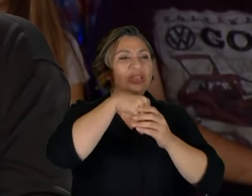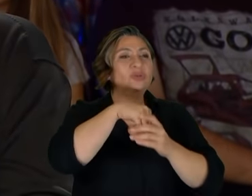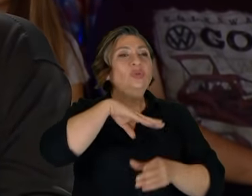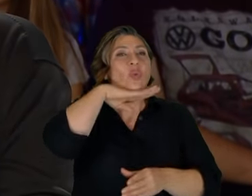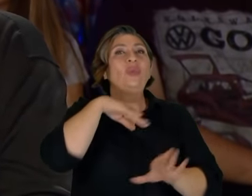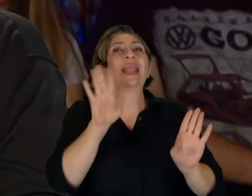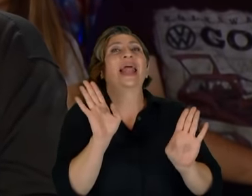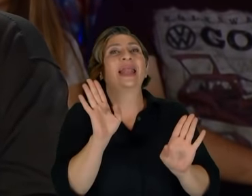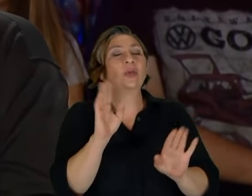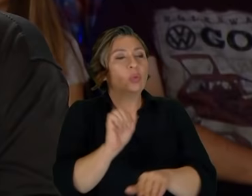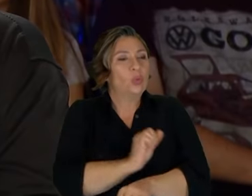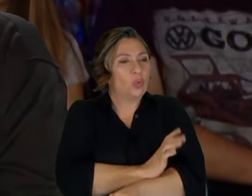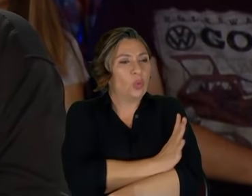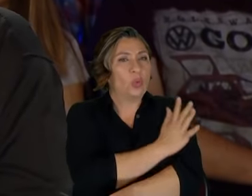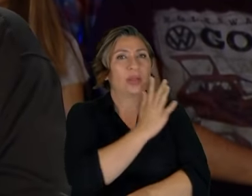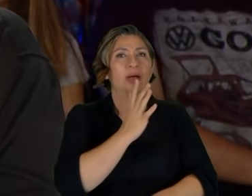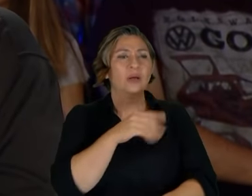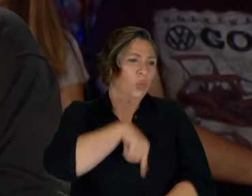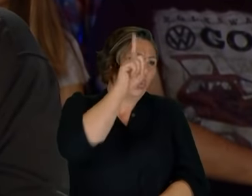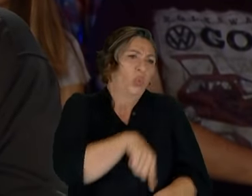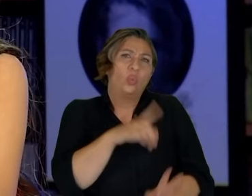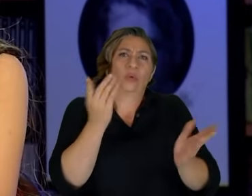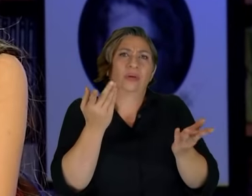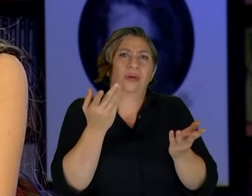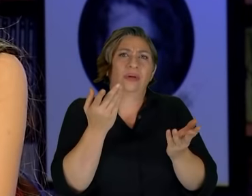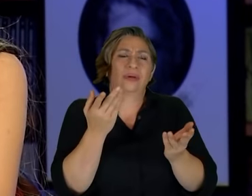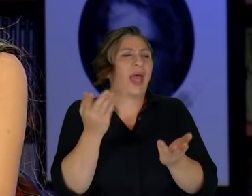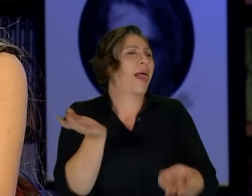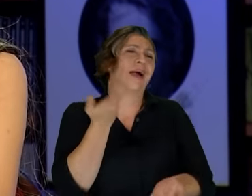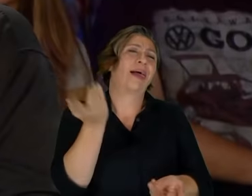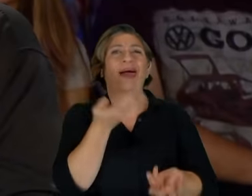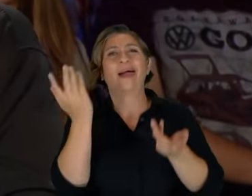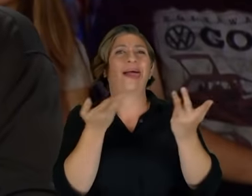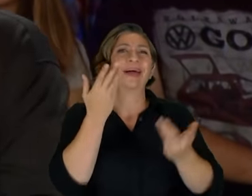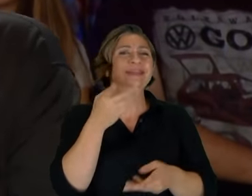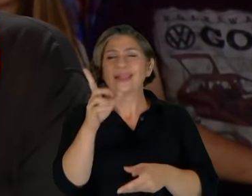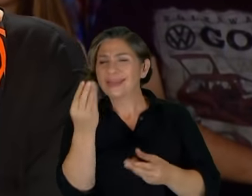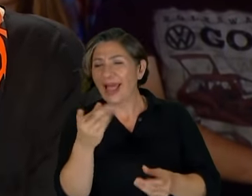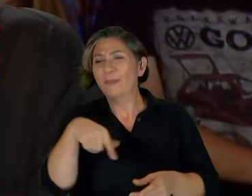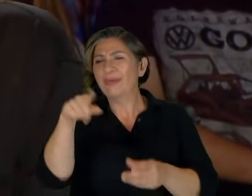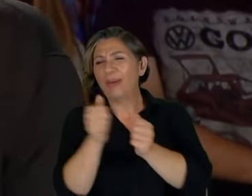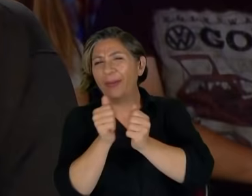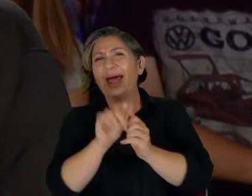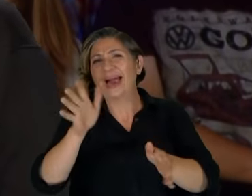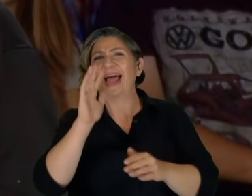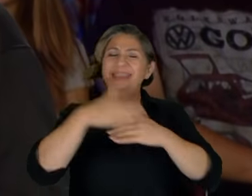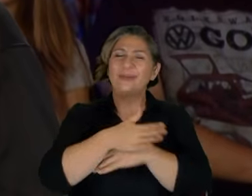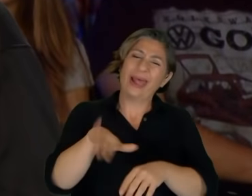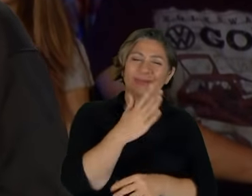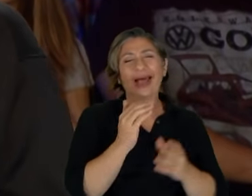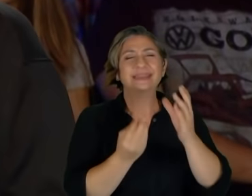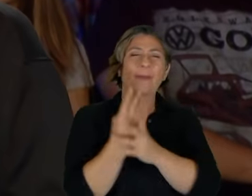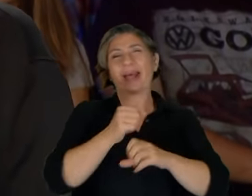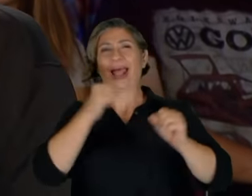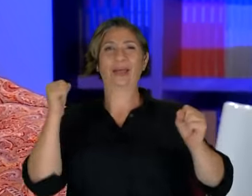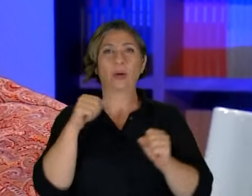değil duyguların. Günlük her şey. Ha, öyle böyle. Ha, sen nasıl? Bugün beraber olalım, akşam gidelim mi, sabah kalkalım